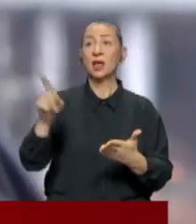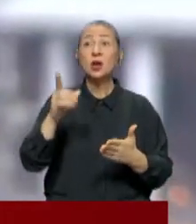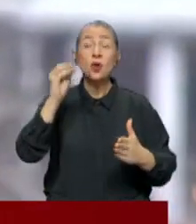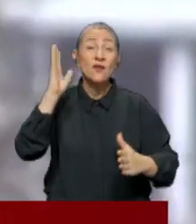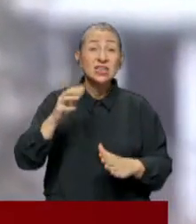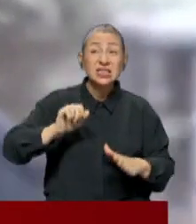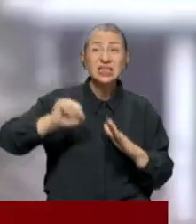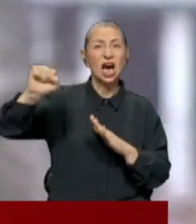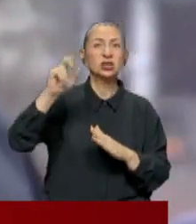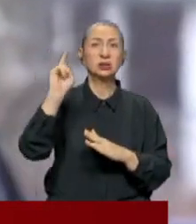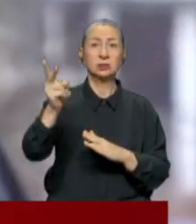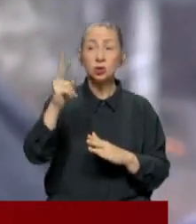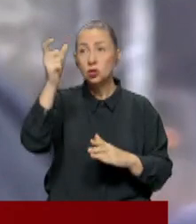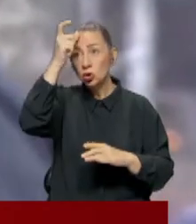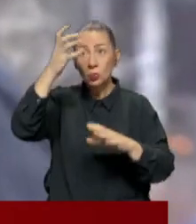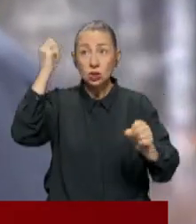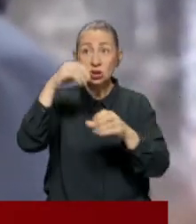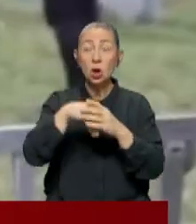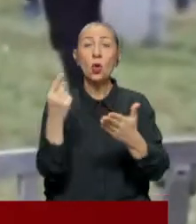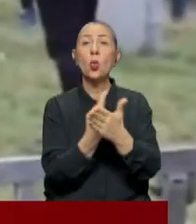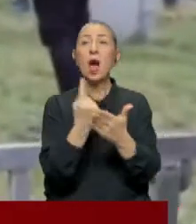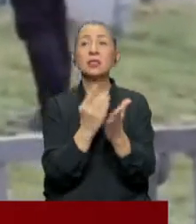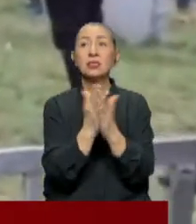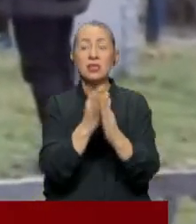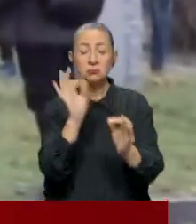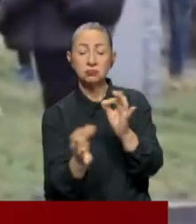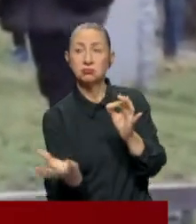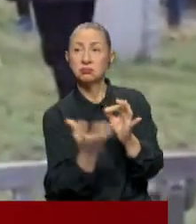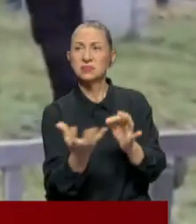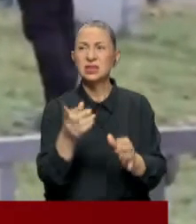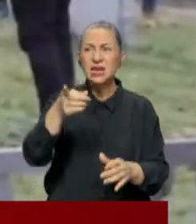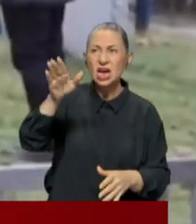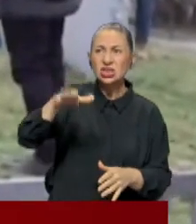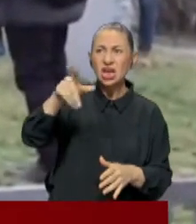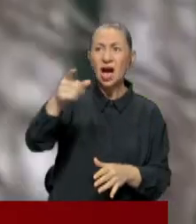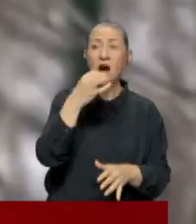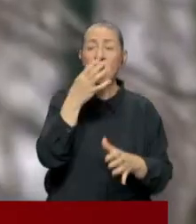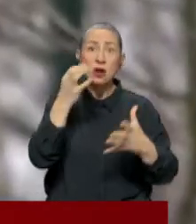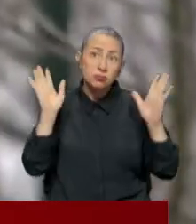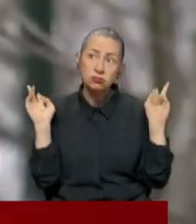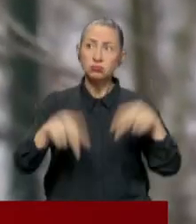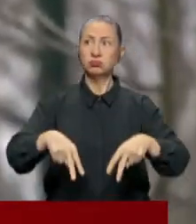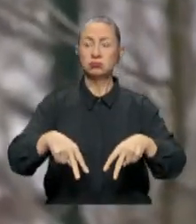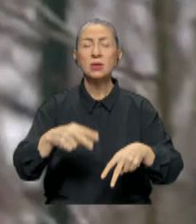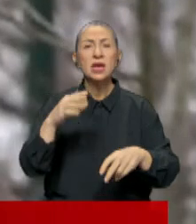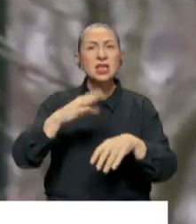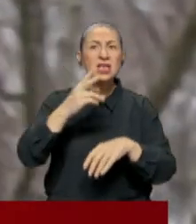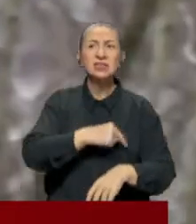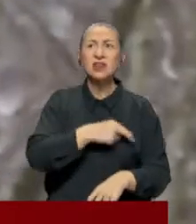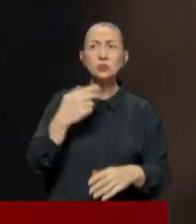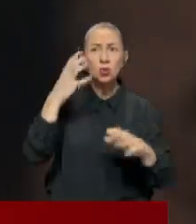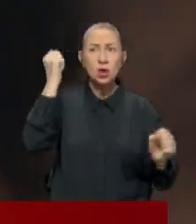aşırı sağcı politikacı Türk Büyükelçiliği önünde Kur'an-ı Kerim'i yaktı. Alçakça hareket Ankara'yı ayağa kaldırdı. İsveç